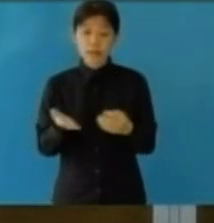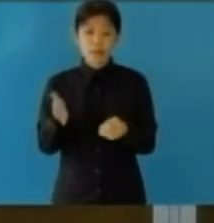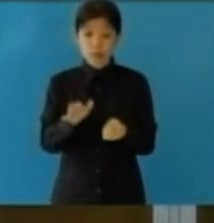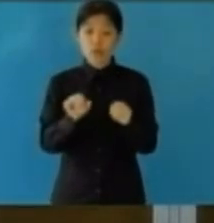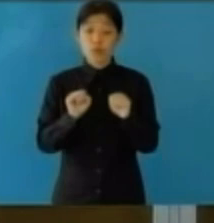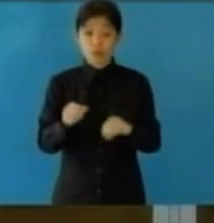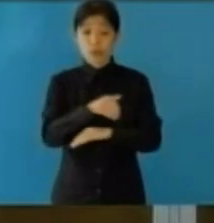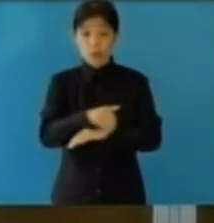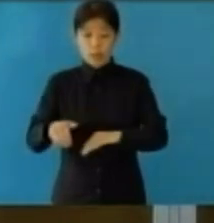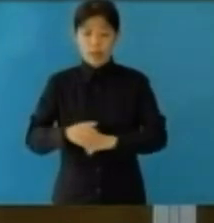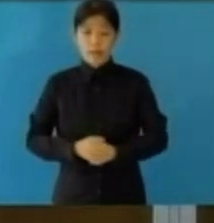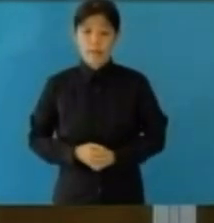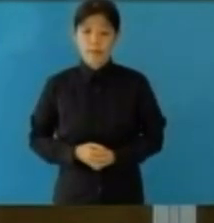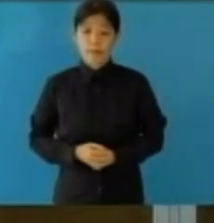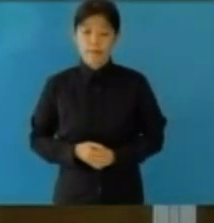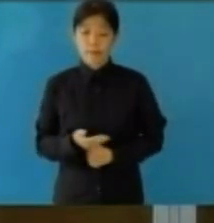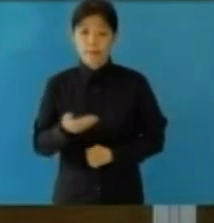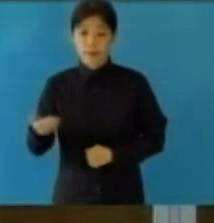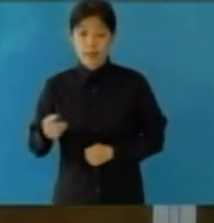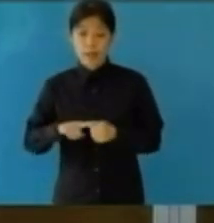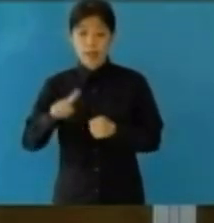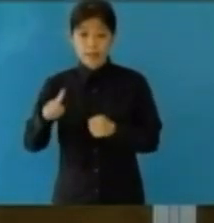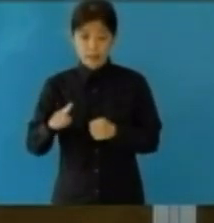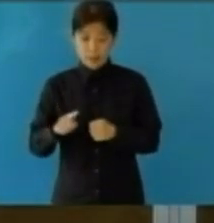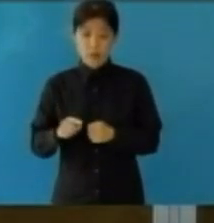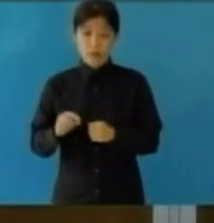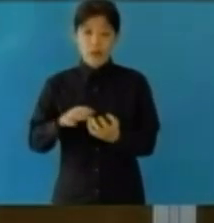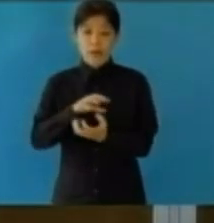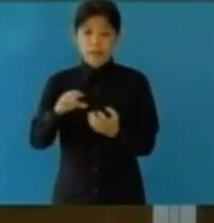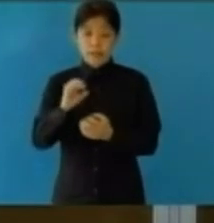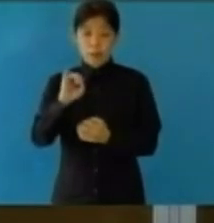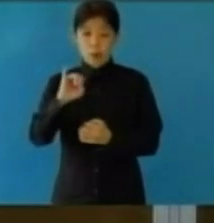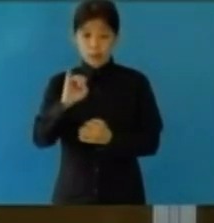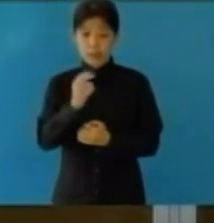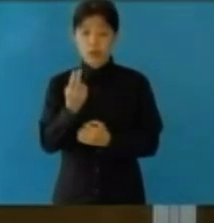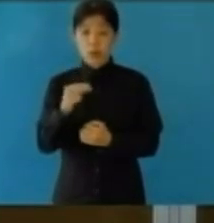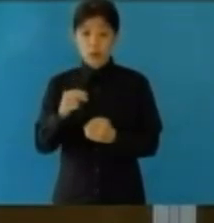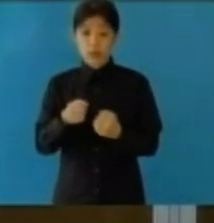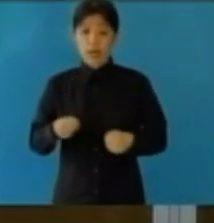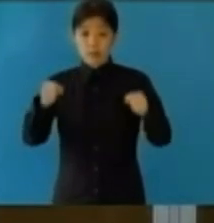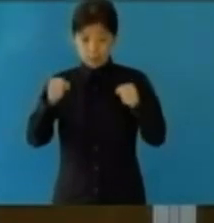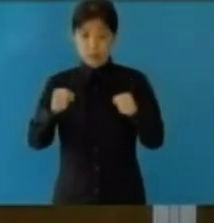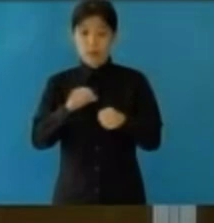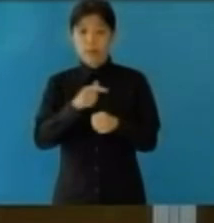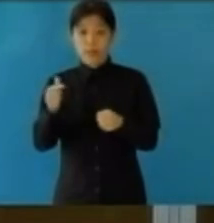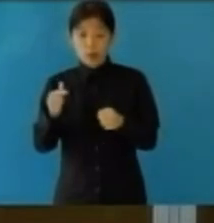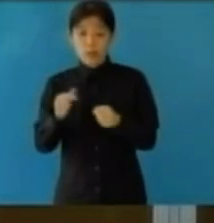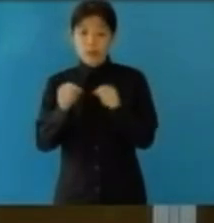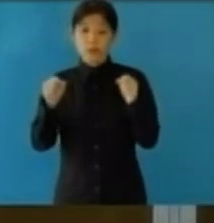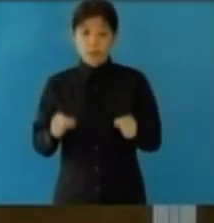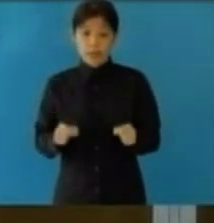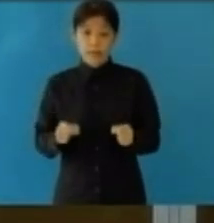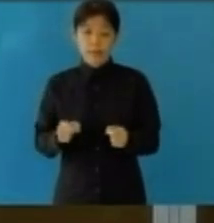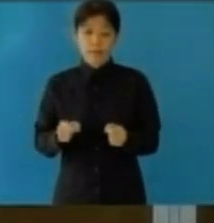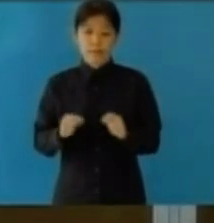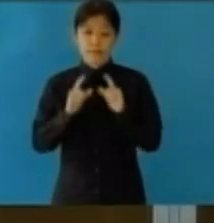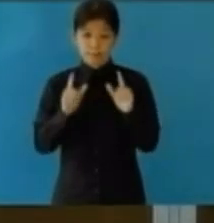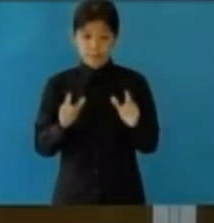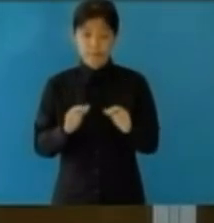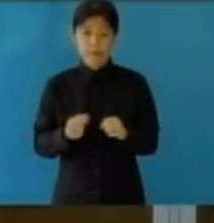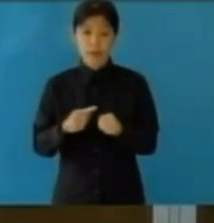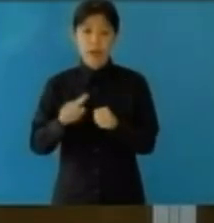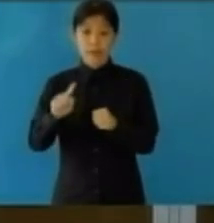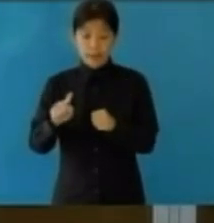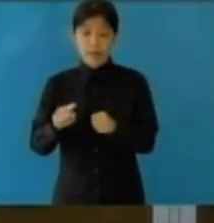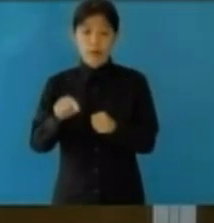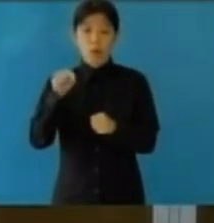ております。次に、来年の薩摩ウイドンカップの計画や、前回交流戦の課題を踏まえた取り組みについてでございます。来年の薩